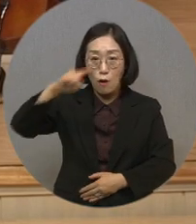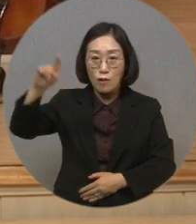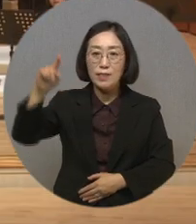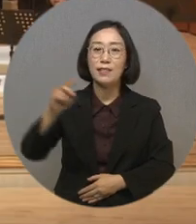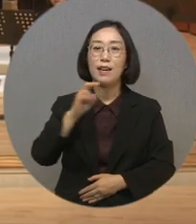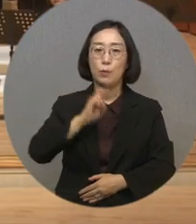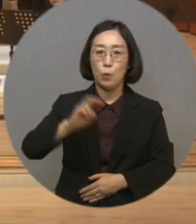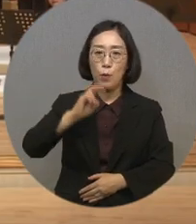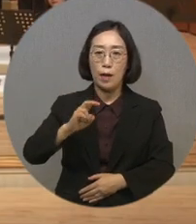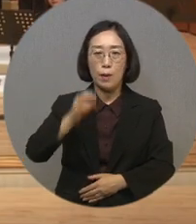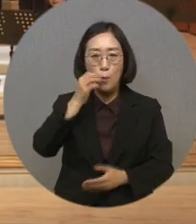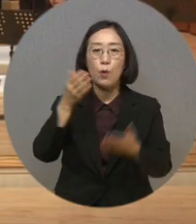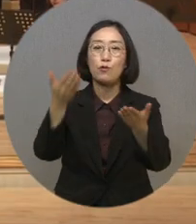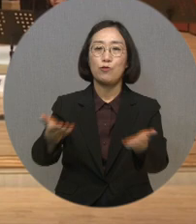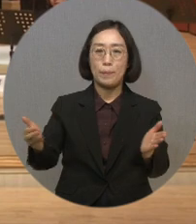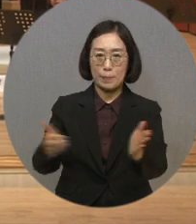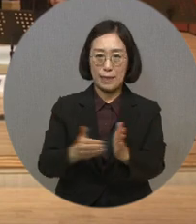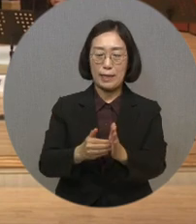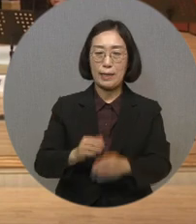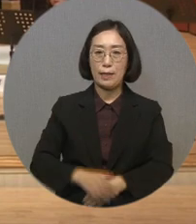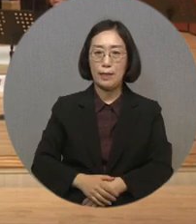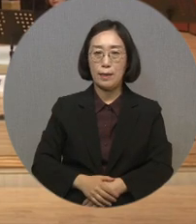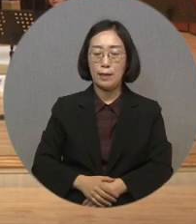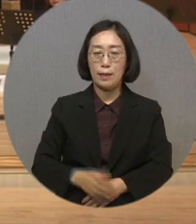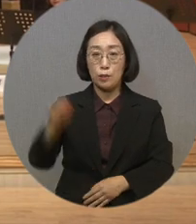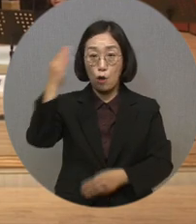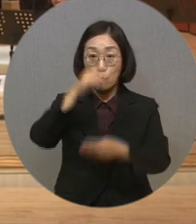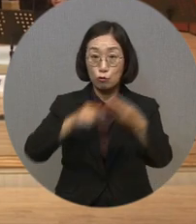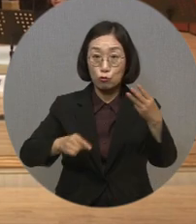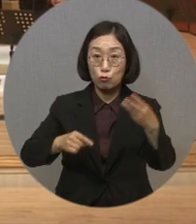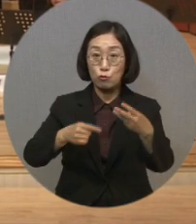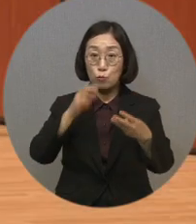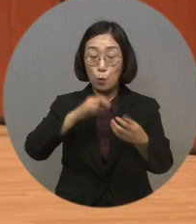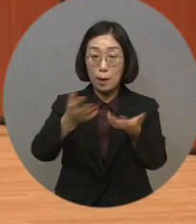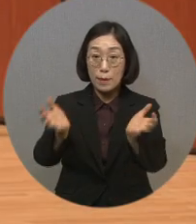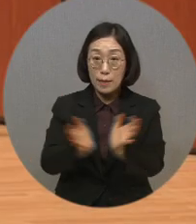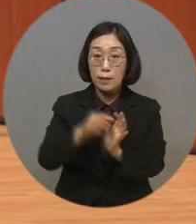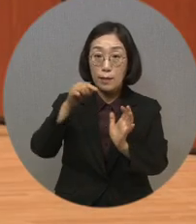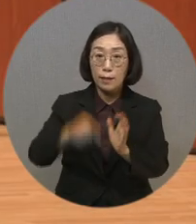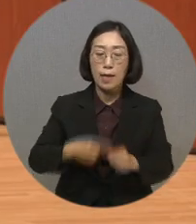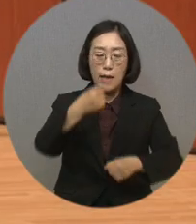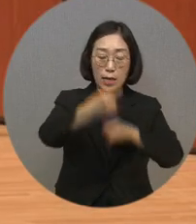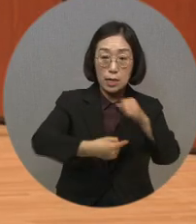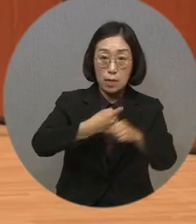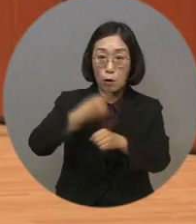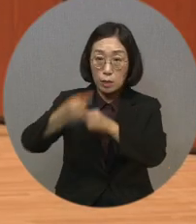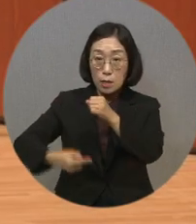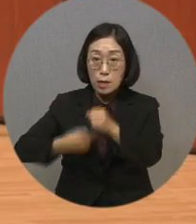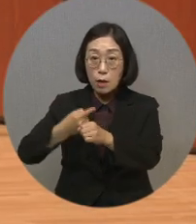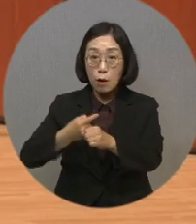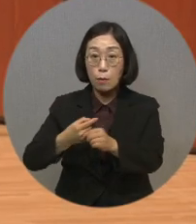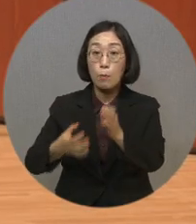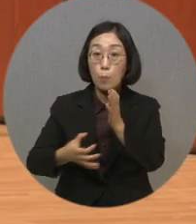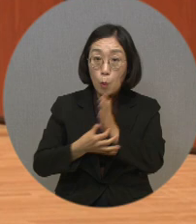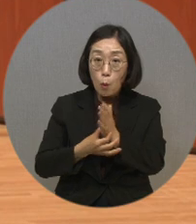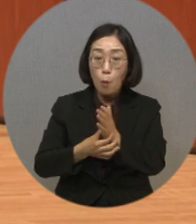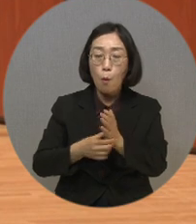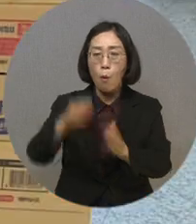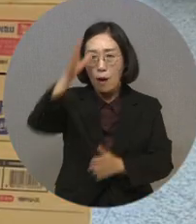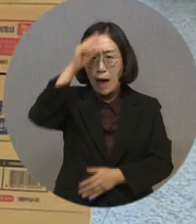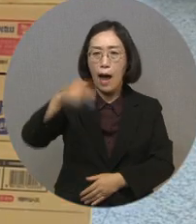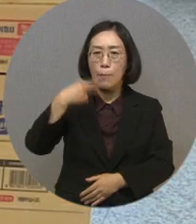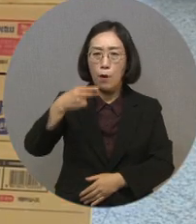민요를 연주했습니다. 청주 남성합창단은 특별히 매년 정기공연 입장료로 라면 한 봉지를